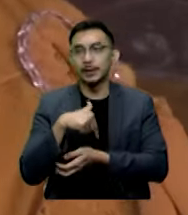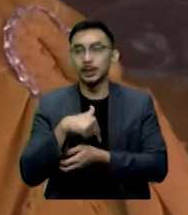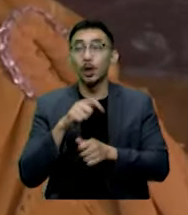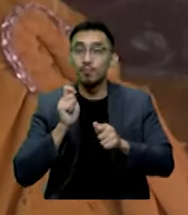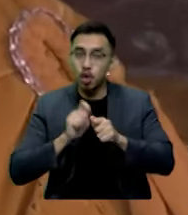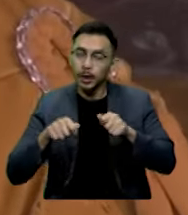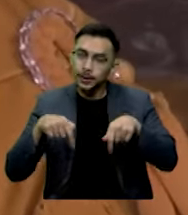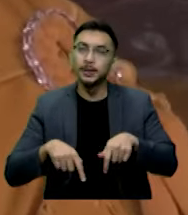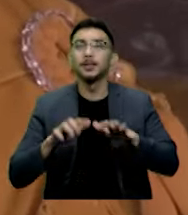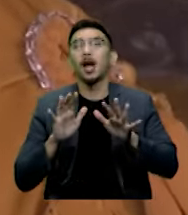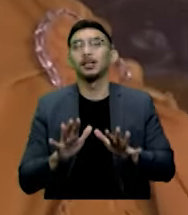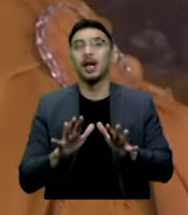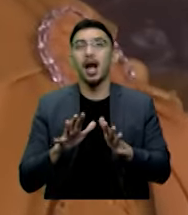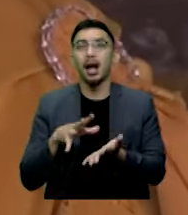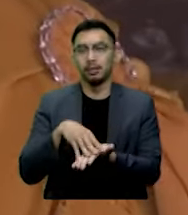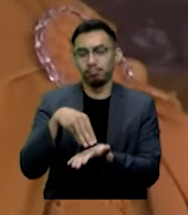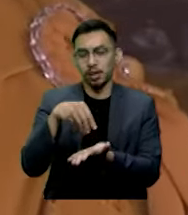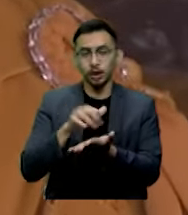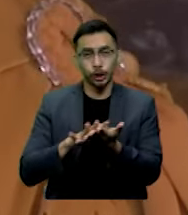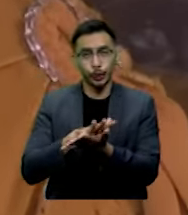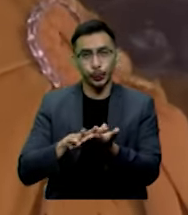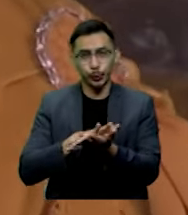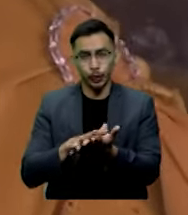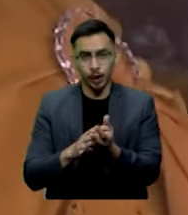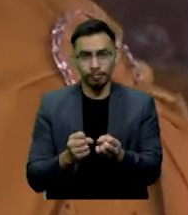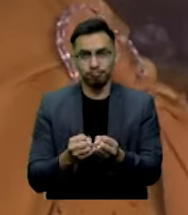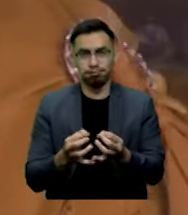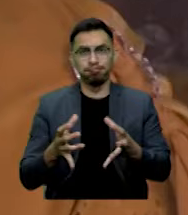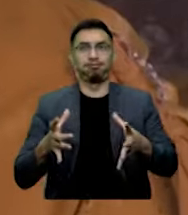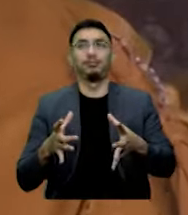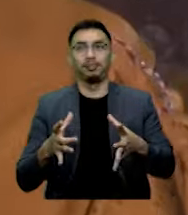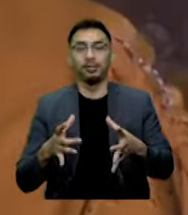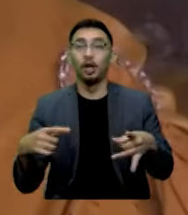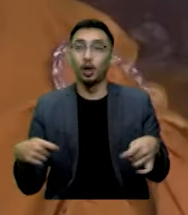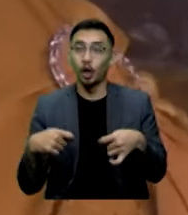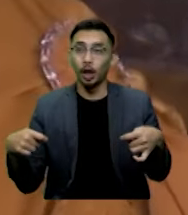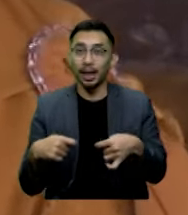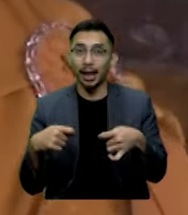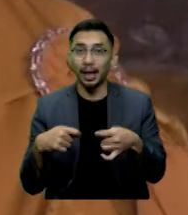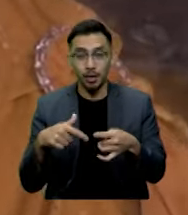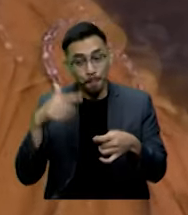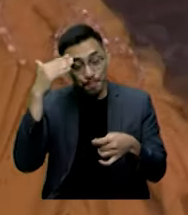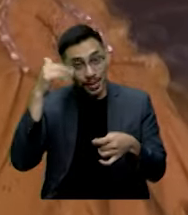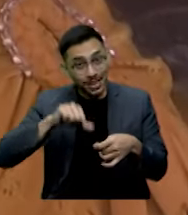bahan tepung terigu. Digorengnya pakai pasir. Jadi makannya nanti dicocol, dikolaborasi pakai